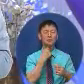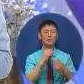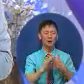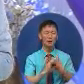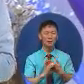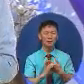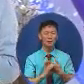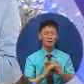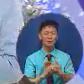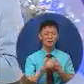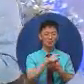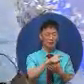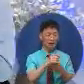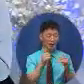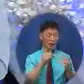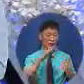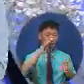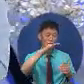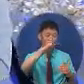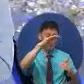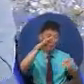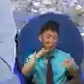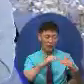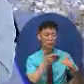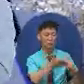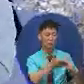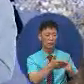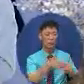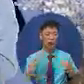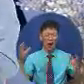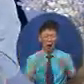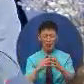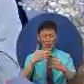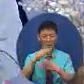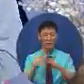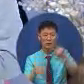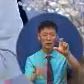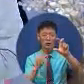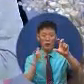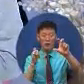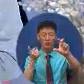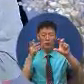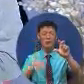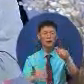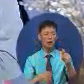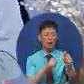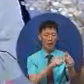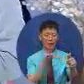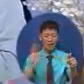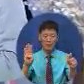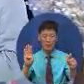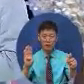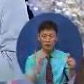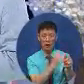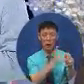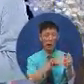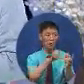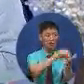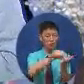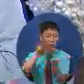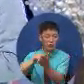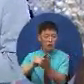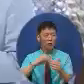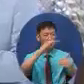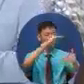그러려면 그 본인 수준에 맞는 과제를 줘야 돼요. 한 반에 25명이 있어도 A 친구가, B 친구가 해야 되는 과제는 그